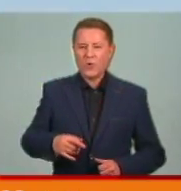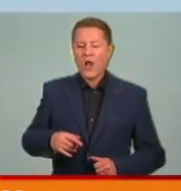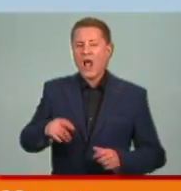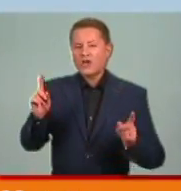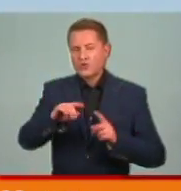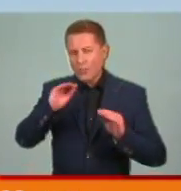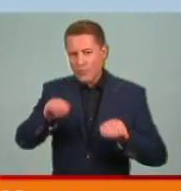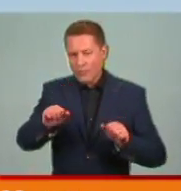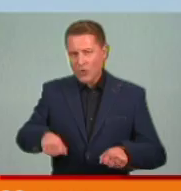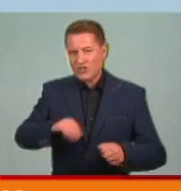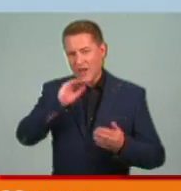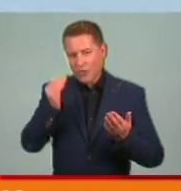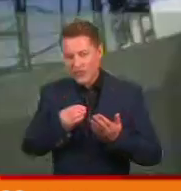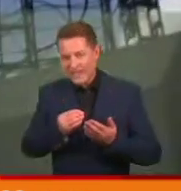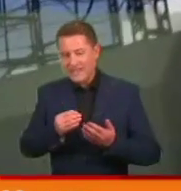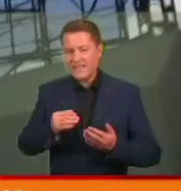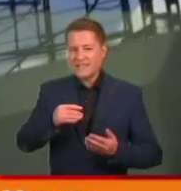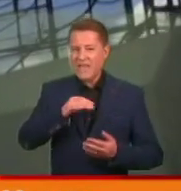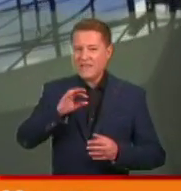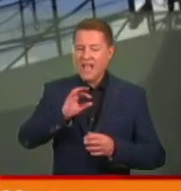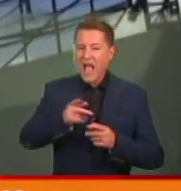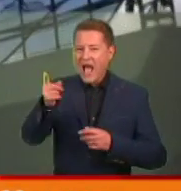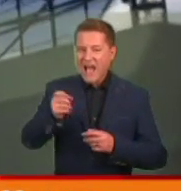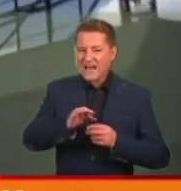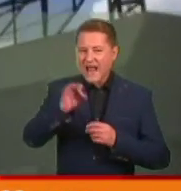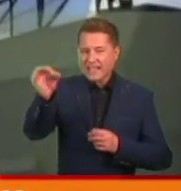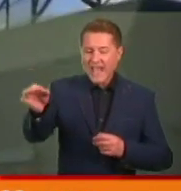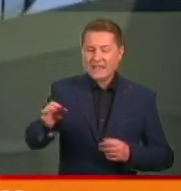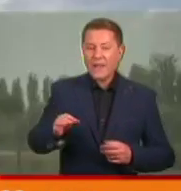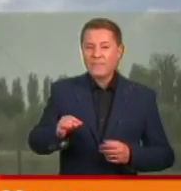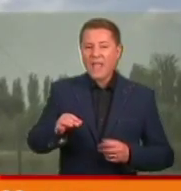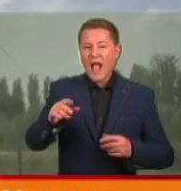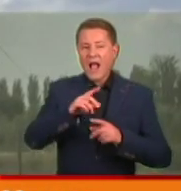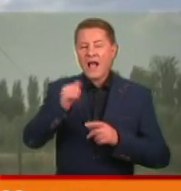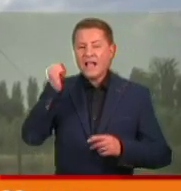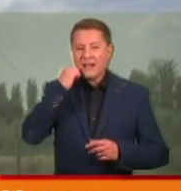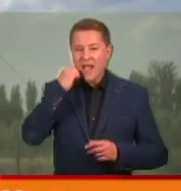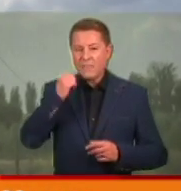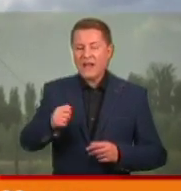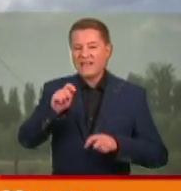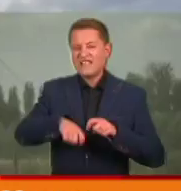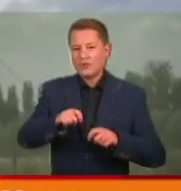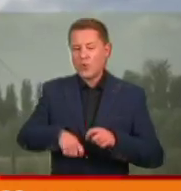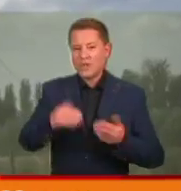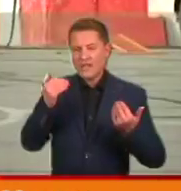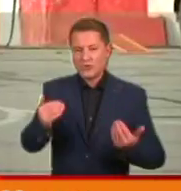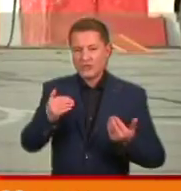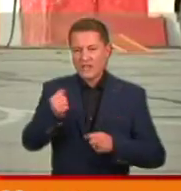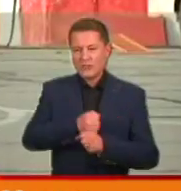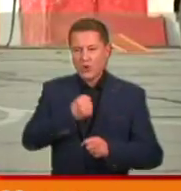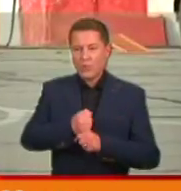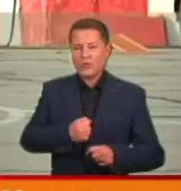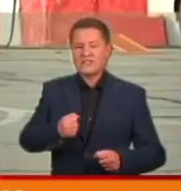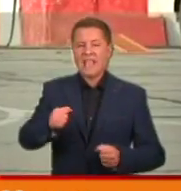ракет протиповітряної оборони супротивника. Кремль тестує на окупованому Донбасі свої надсучасні розробки. Військові пілоти